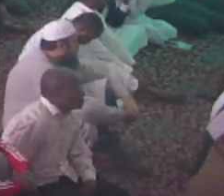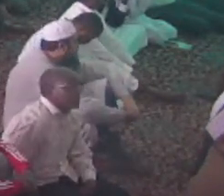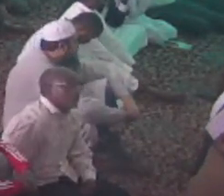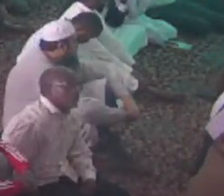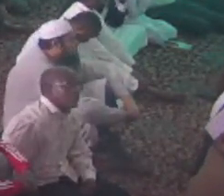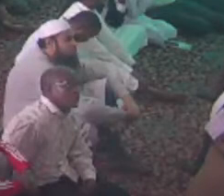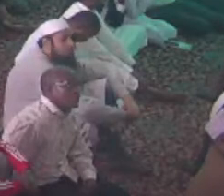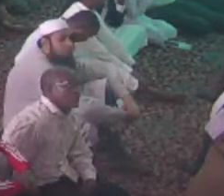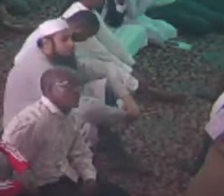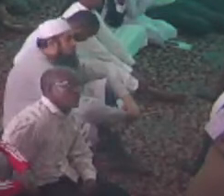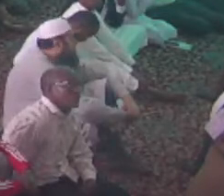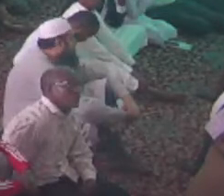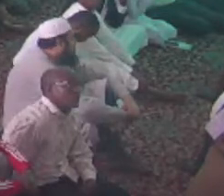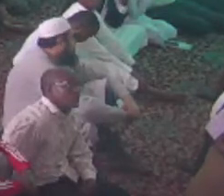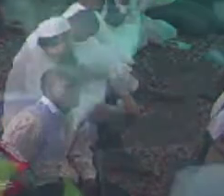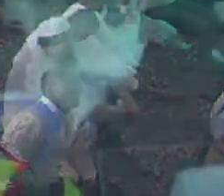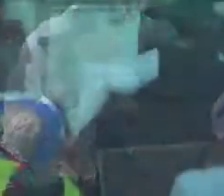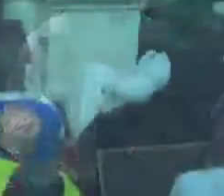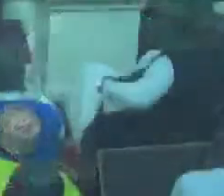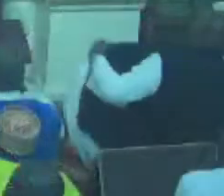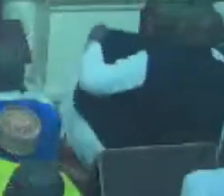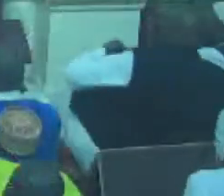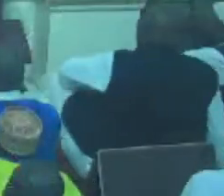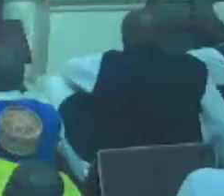السلام عليكم ورحمة الله وبركاته.